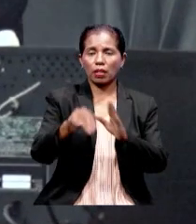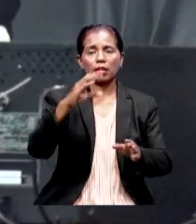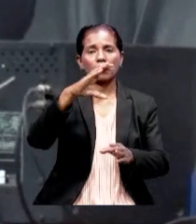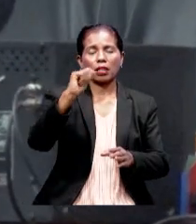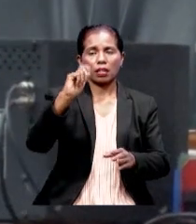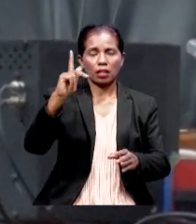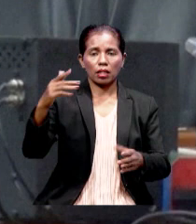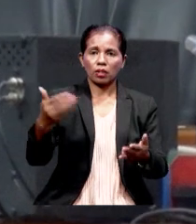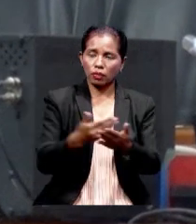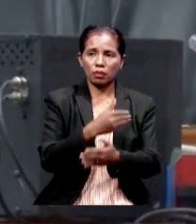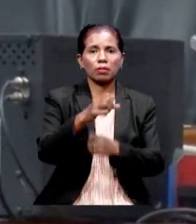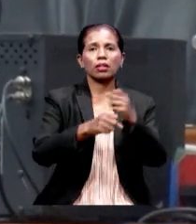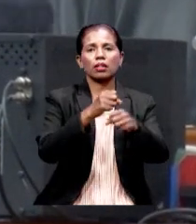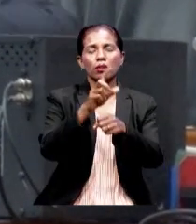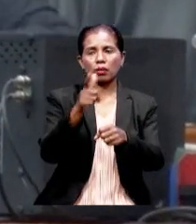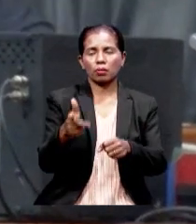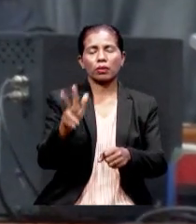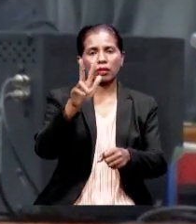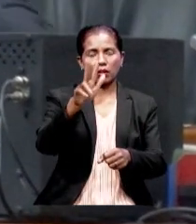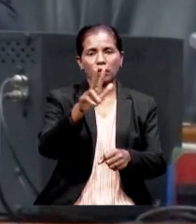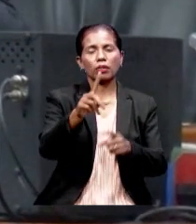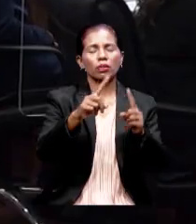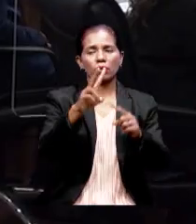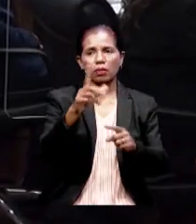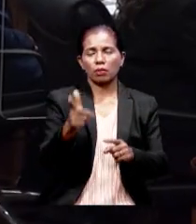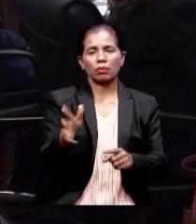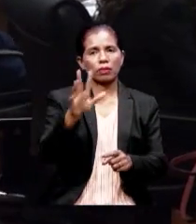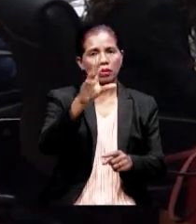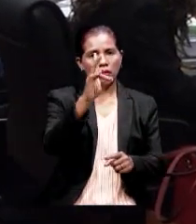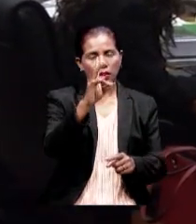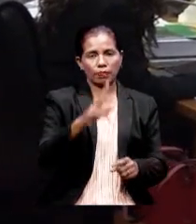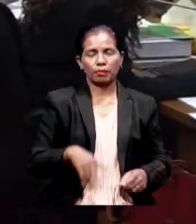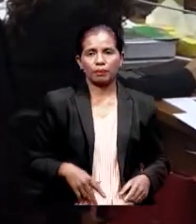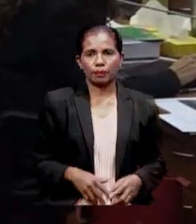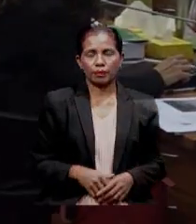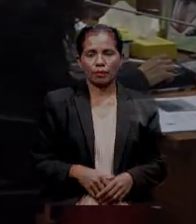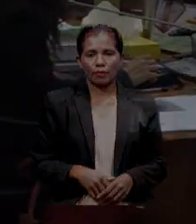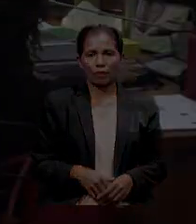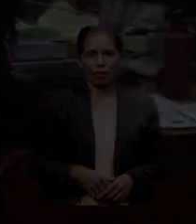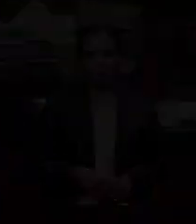ba periodu ring roron resing tolu to ring roron resing hitu. Juaniko Vicente, Jaime dos Santos, GMN.